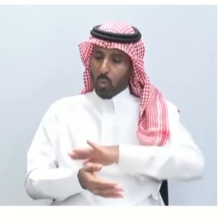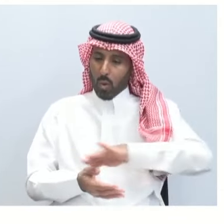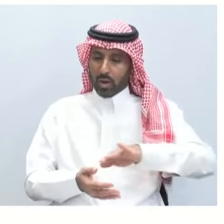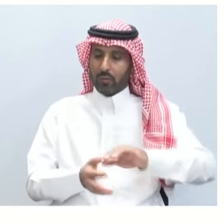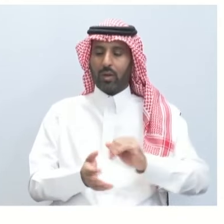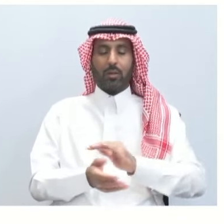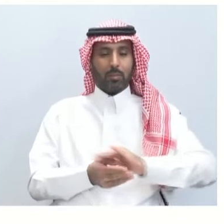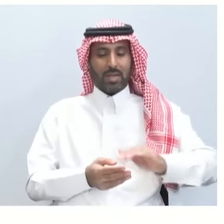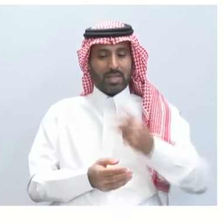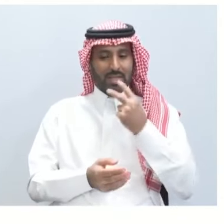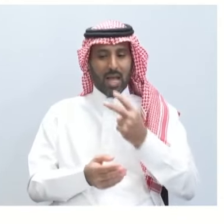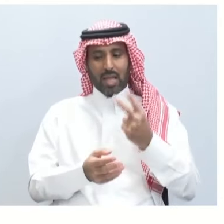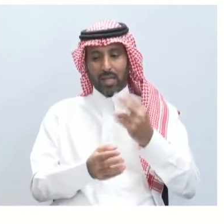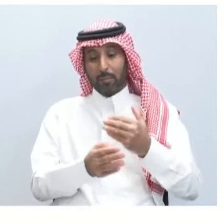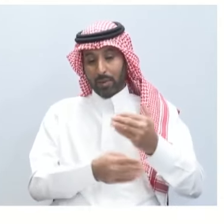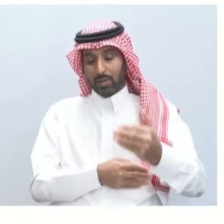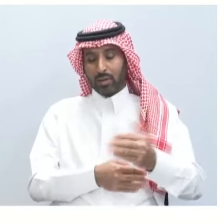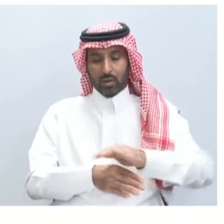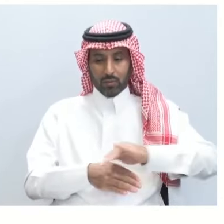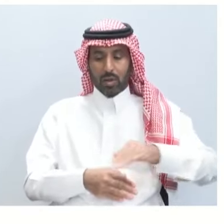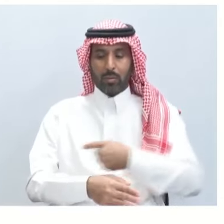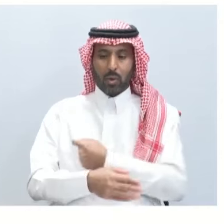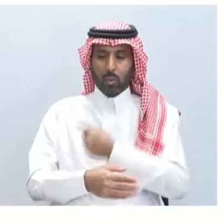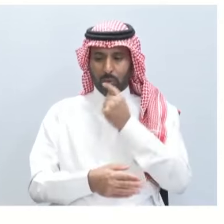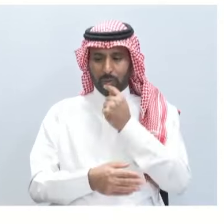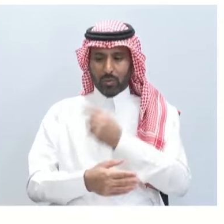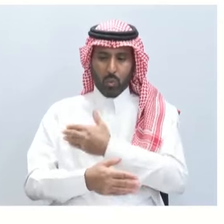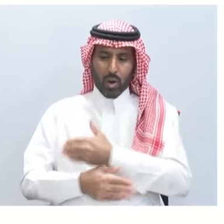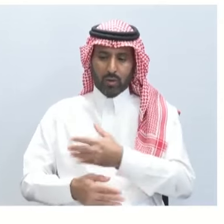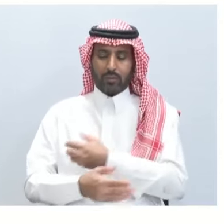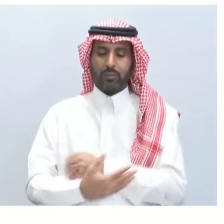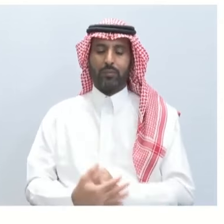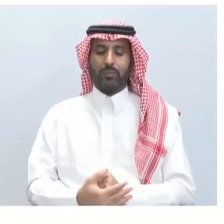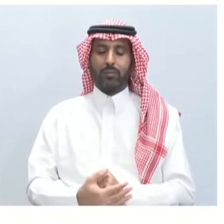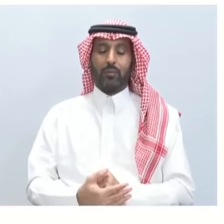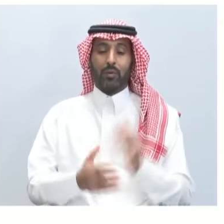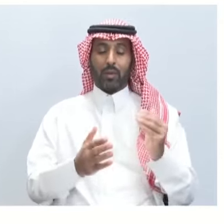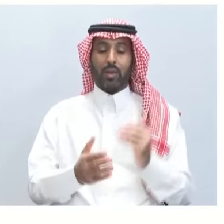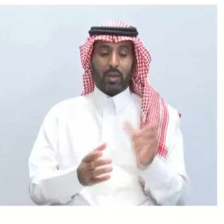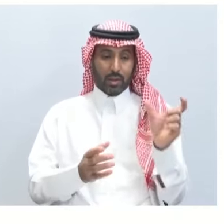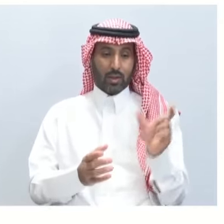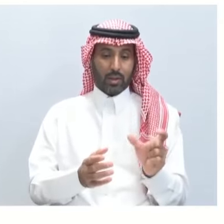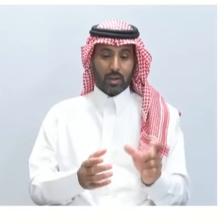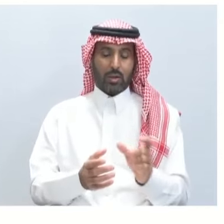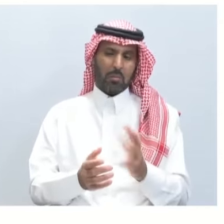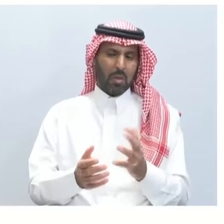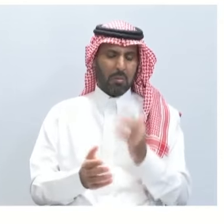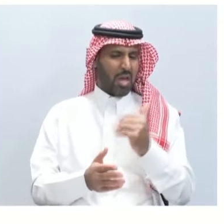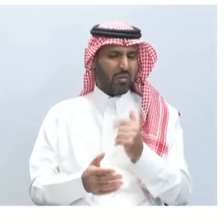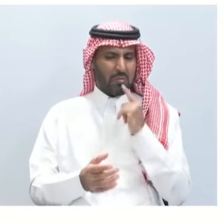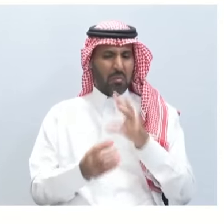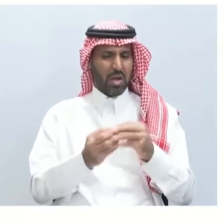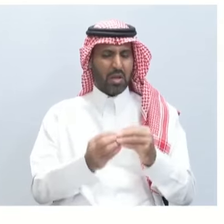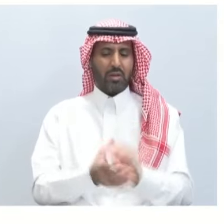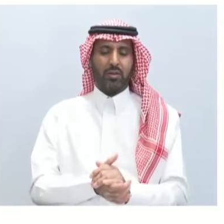وانفصاله من الرضاعه انفصاله وفطامه من الرضاعه فهذه الكلمات اللي قد تشكل على البعض معرفه